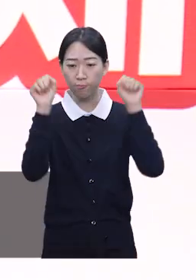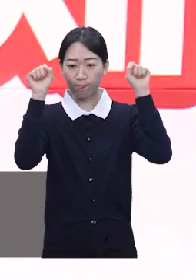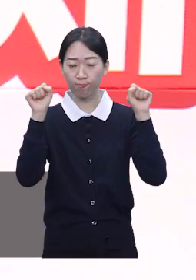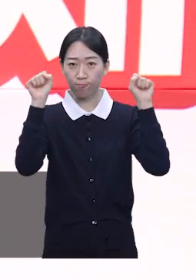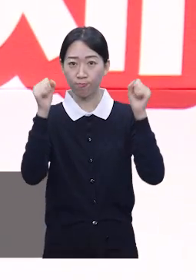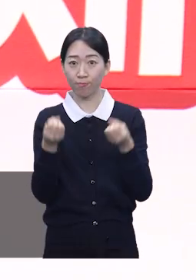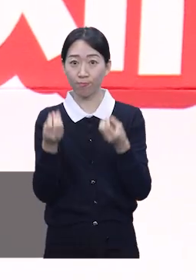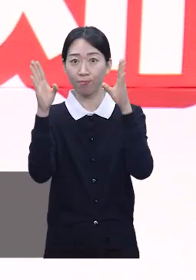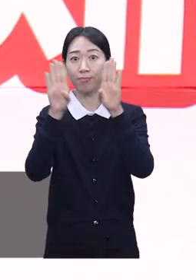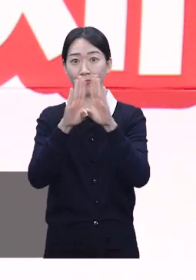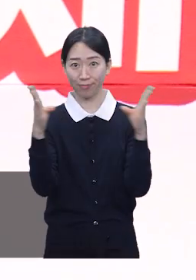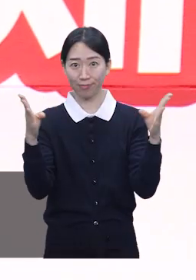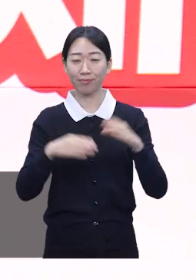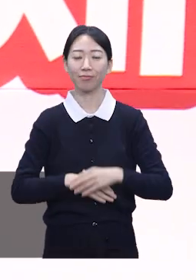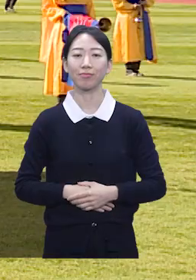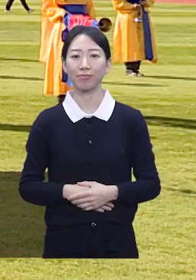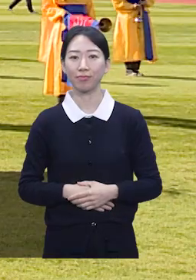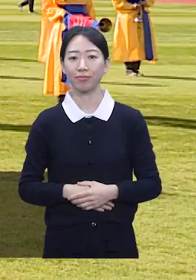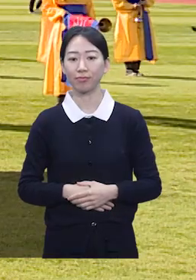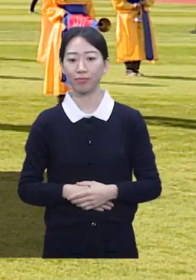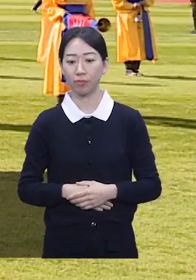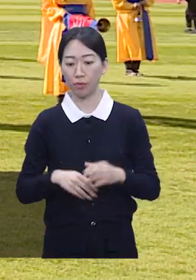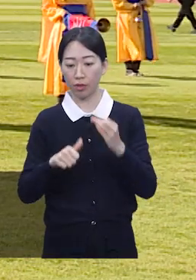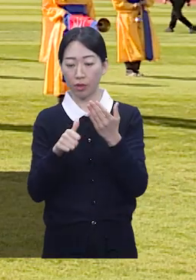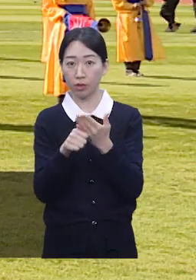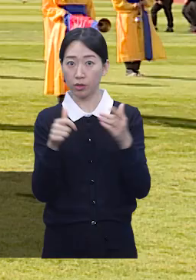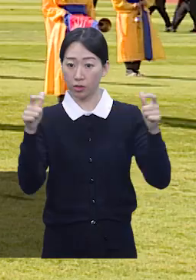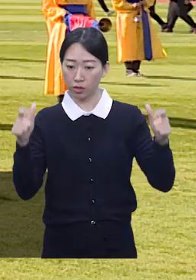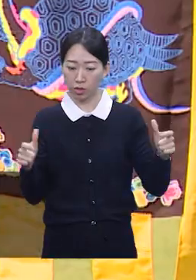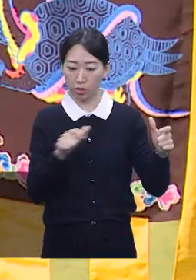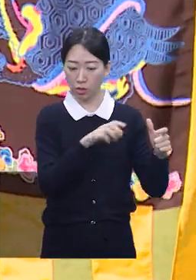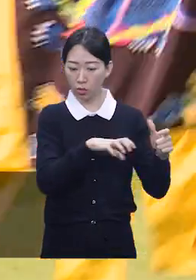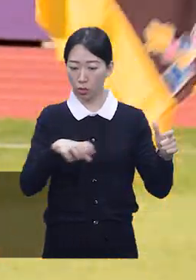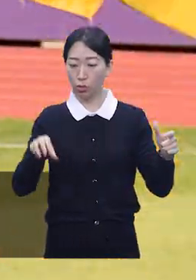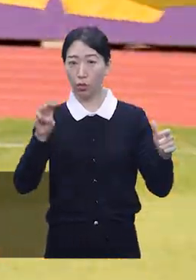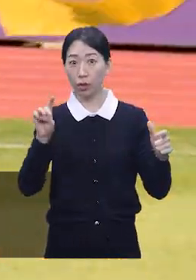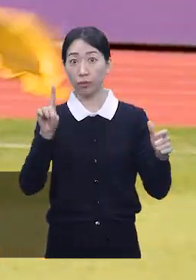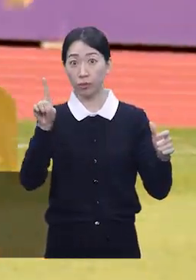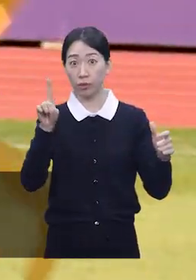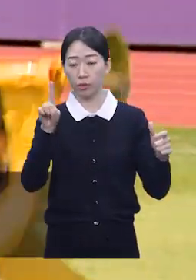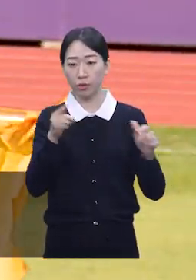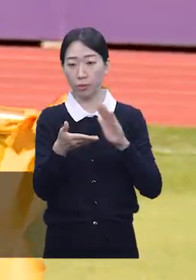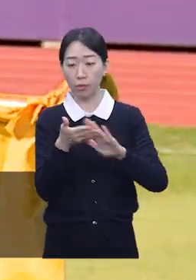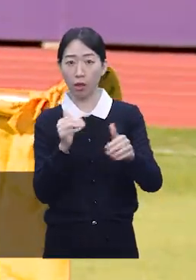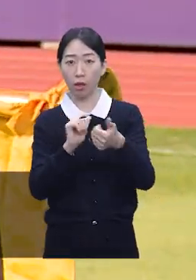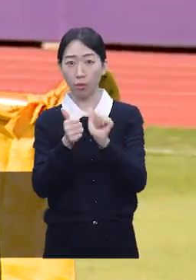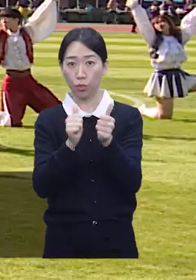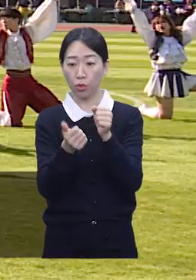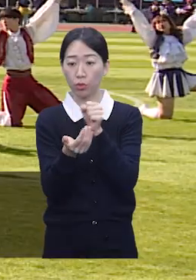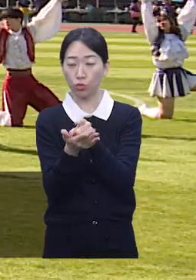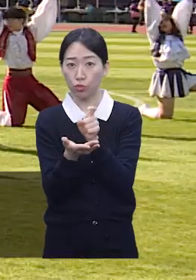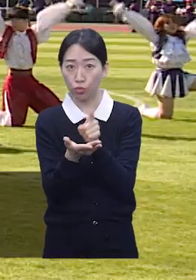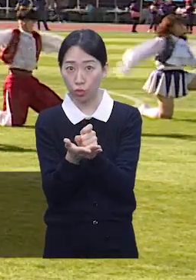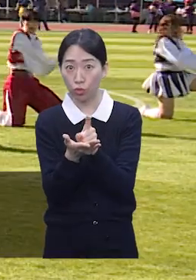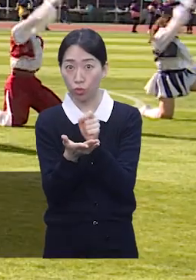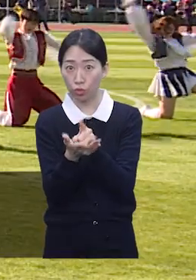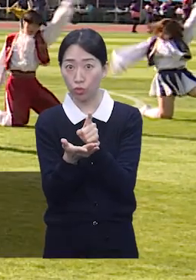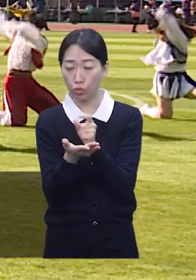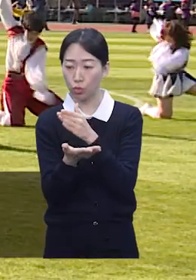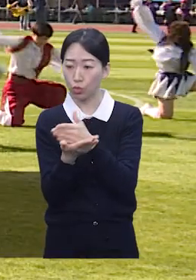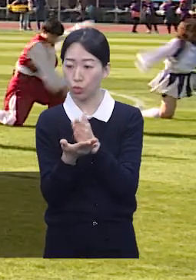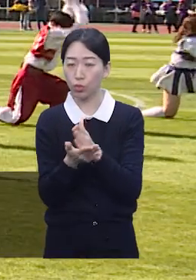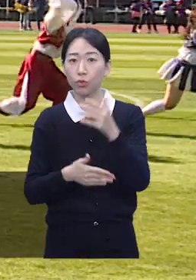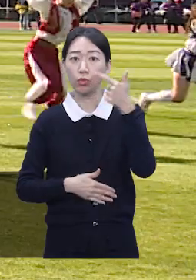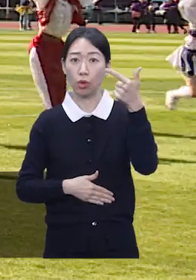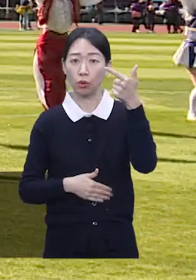올해도 어김없이 열렸는데요. 관내 31개 동 시민들이 참여해 축구, 명랑 릴레이 등 6개 종목의